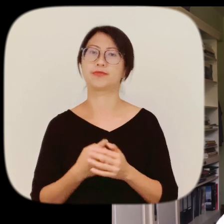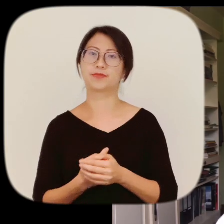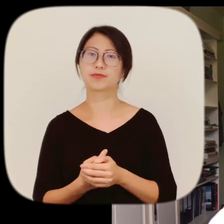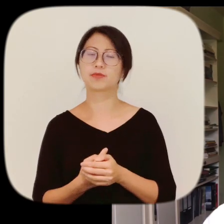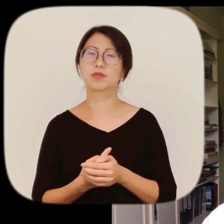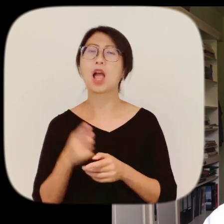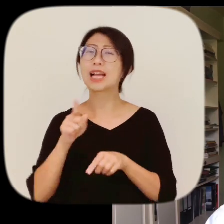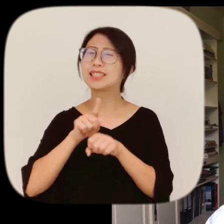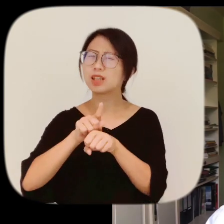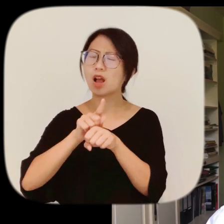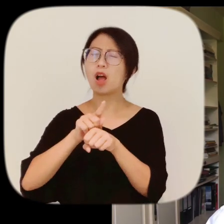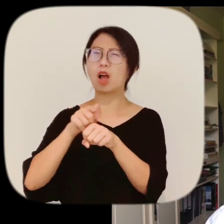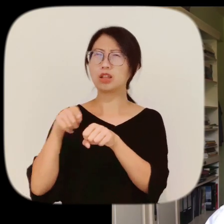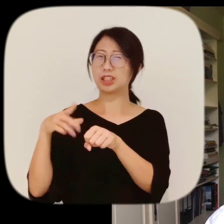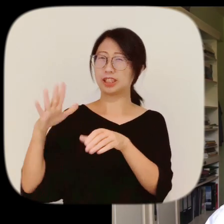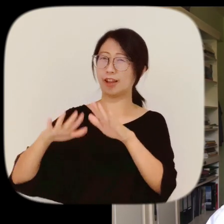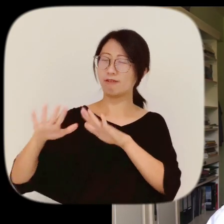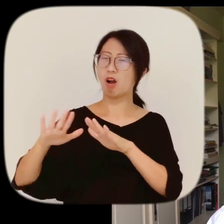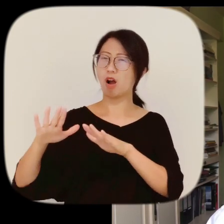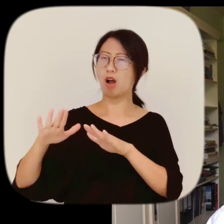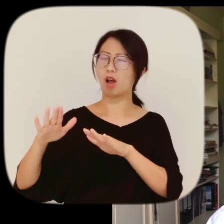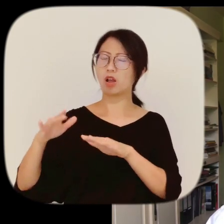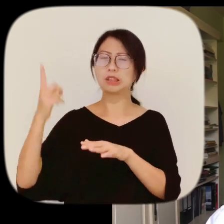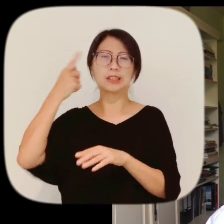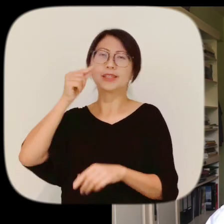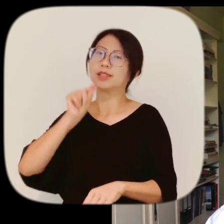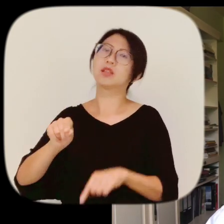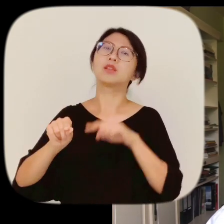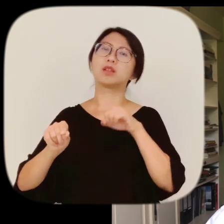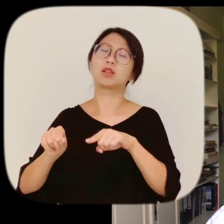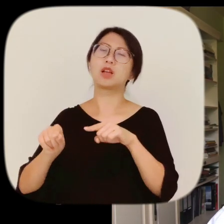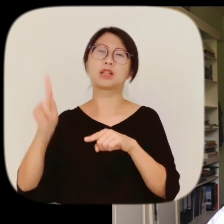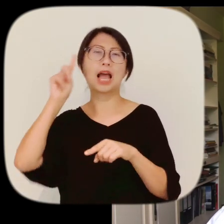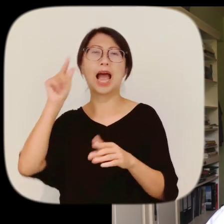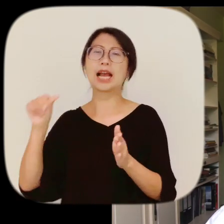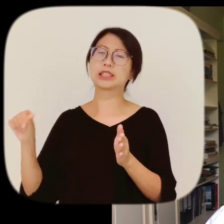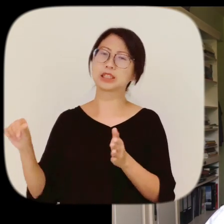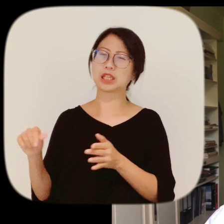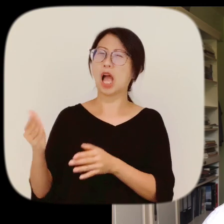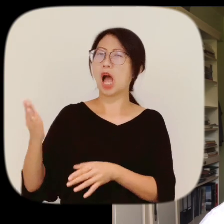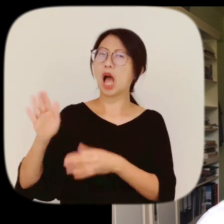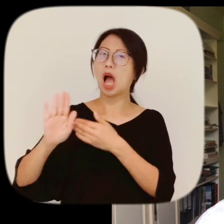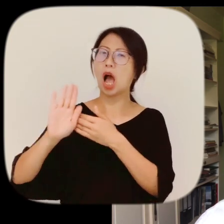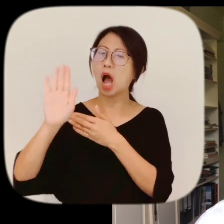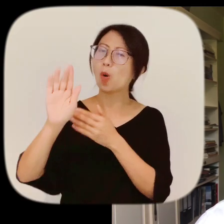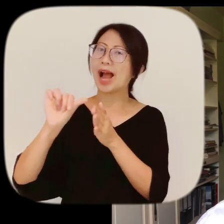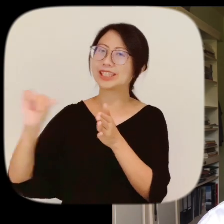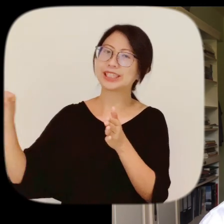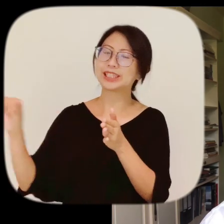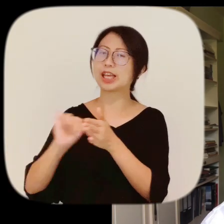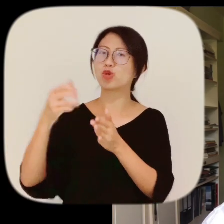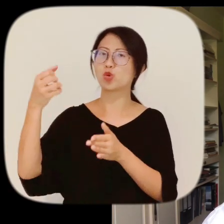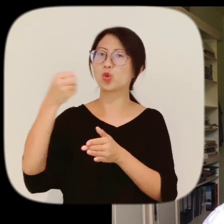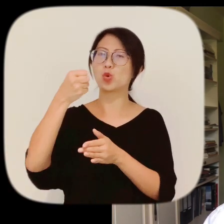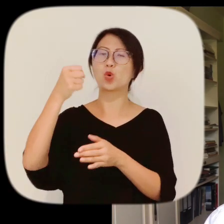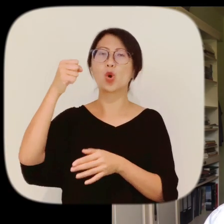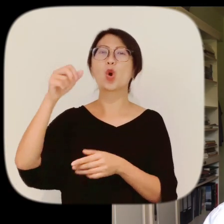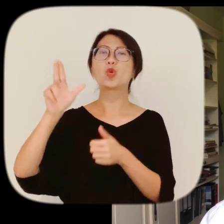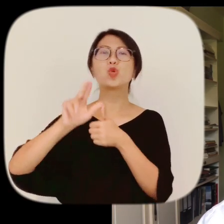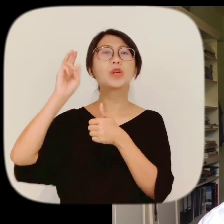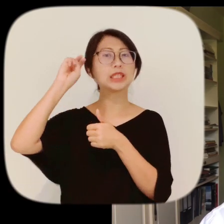形容叫做post-totalitarianism是一个所谓后极权主义这个后极权主义不是说他